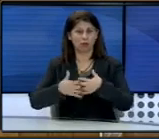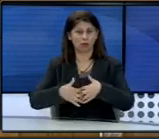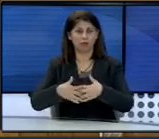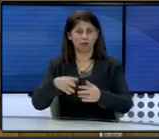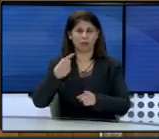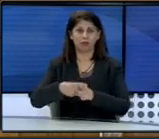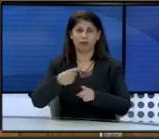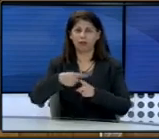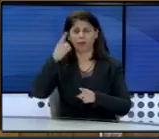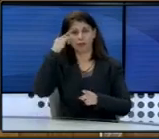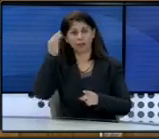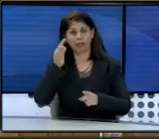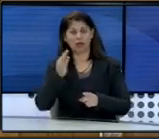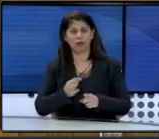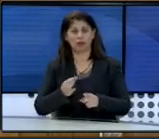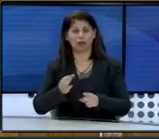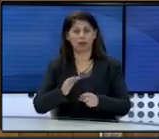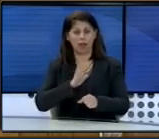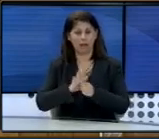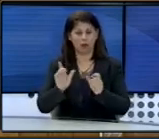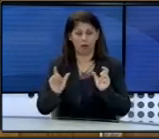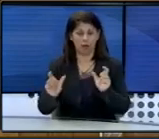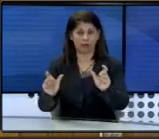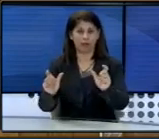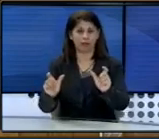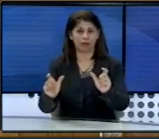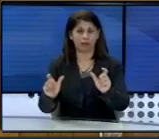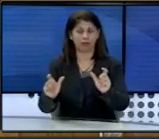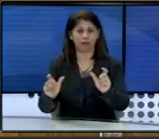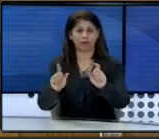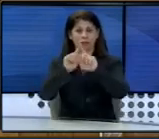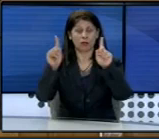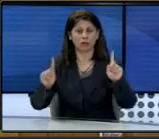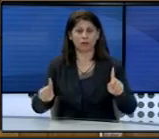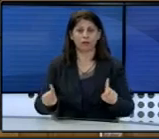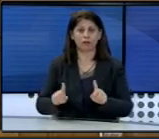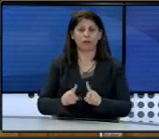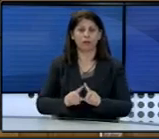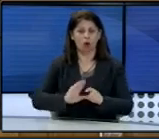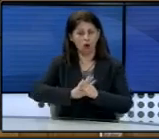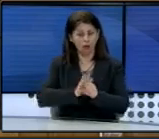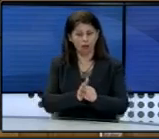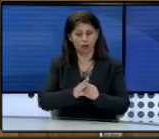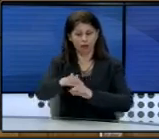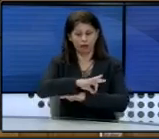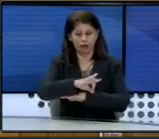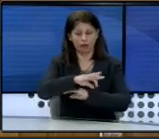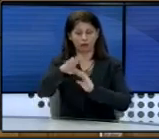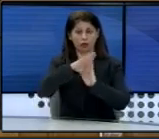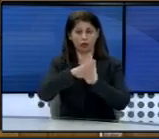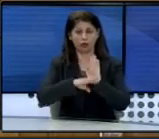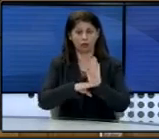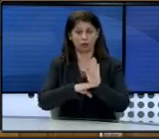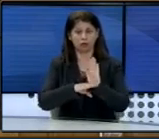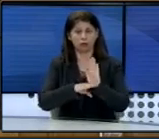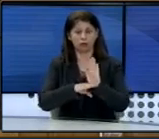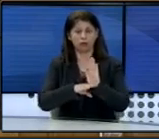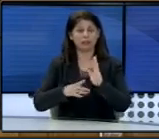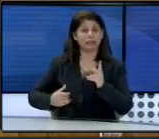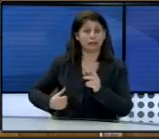χώρας βάσει της λογικής της επαρκούς άμυνας και στο πλαίσιο ενός ολοκληρωμένου σχεδιασμού και προγραμματισμού για